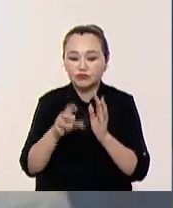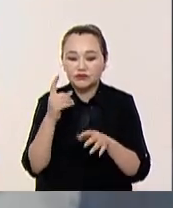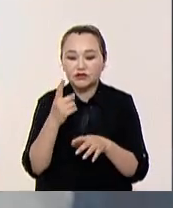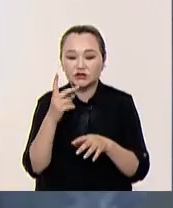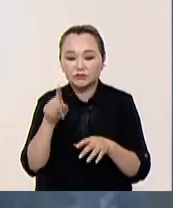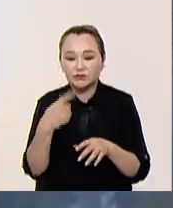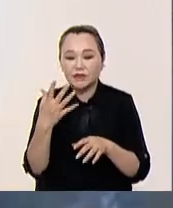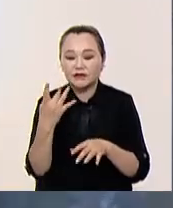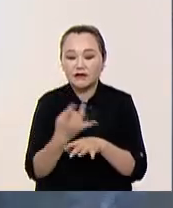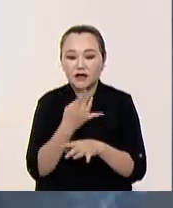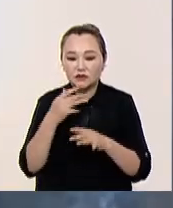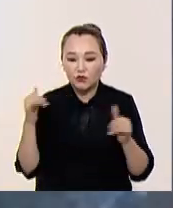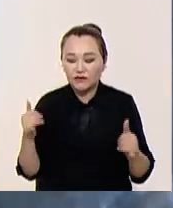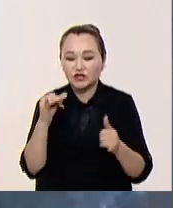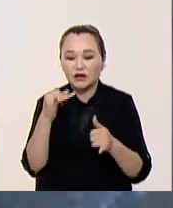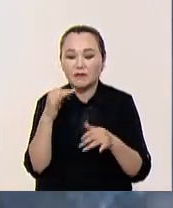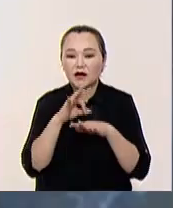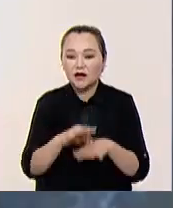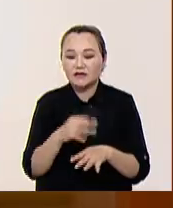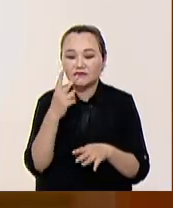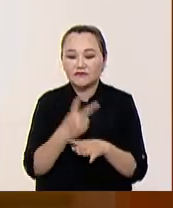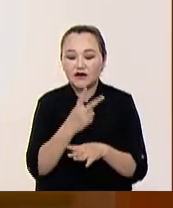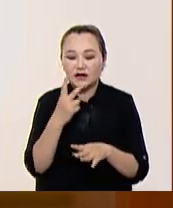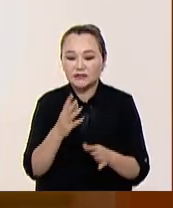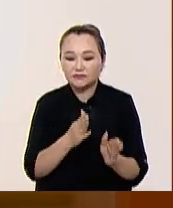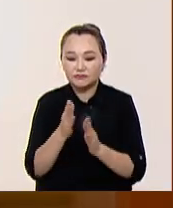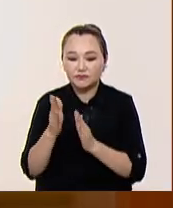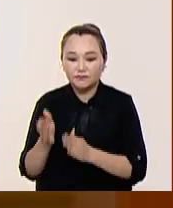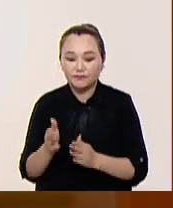1,5 раза. Их реконструкция будет проводиться в 2 этапа.